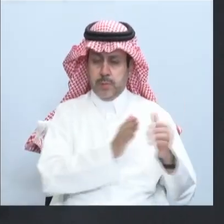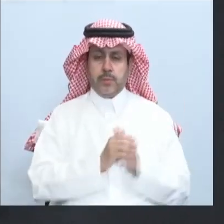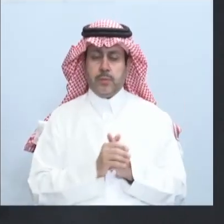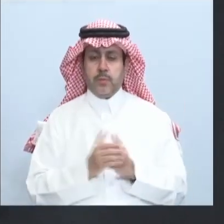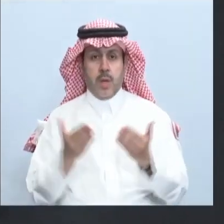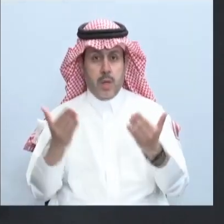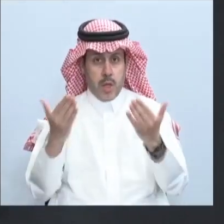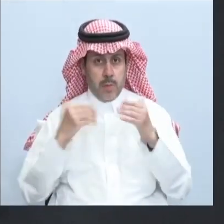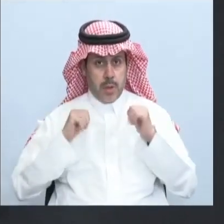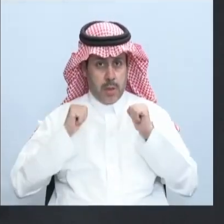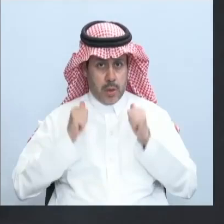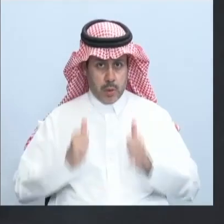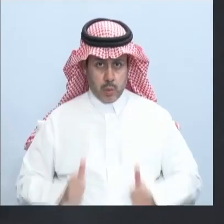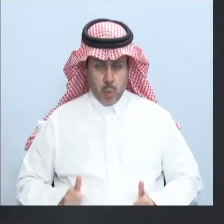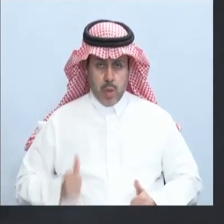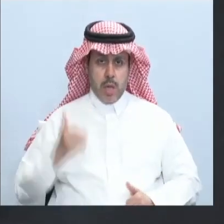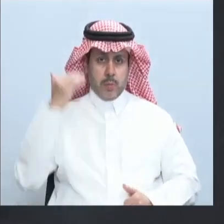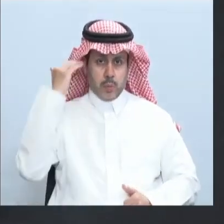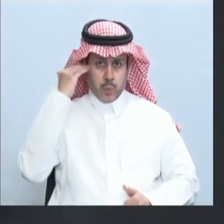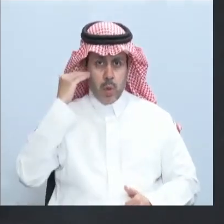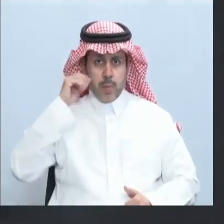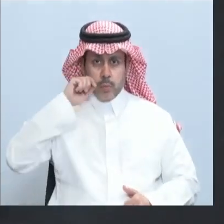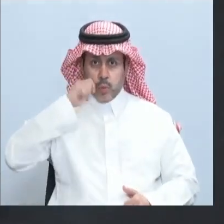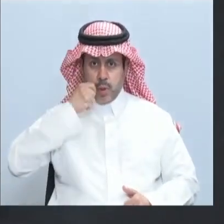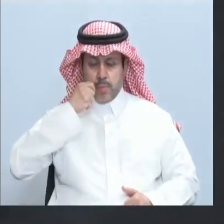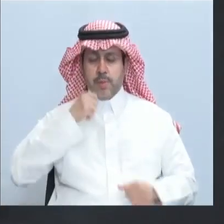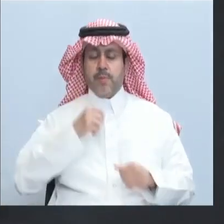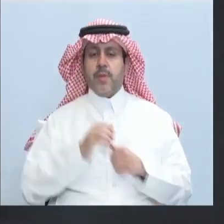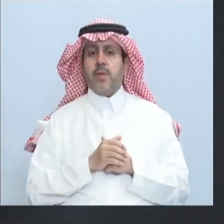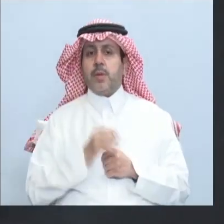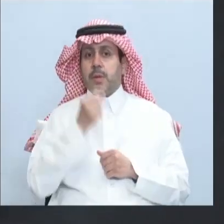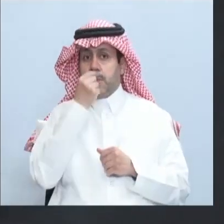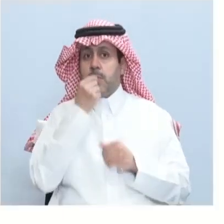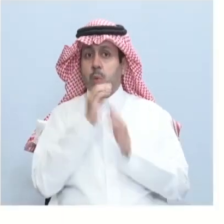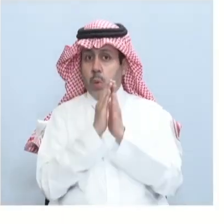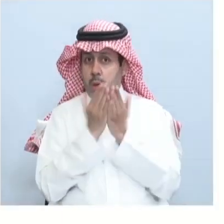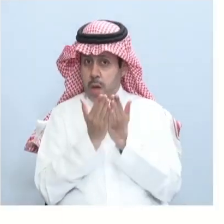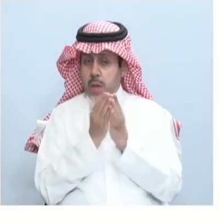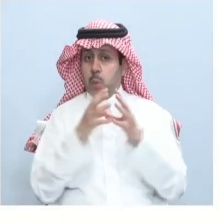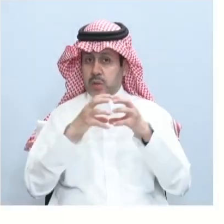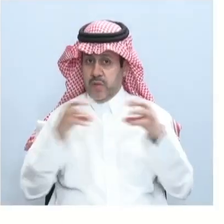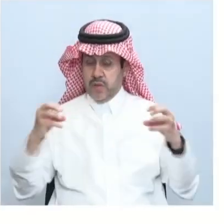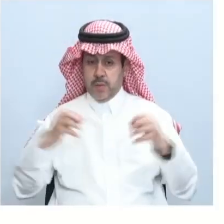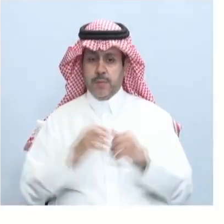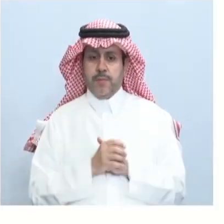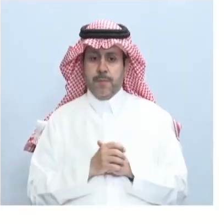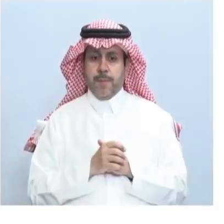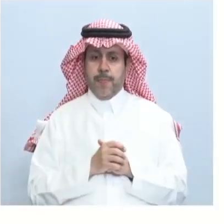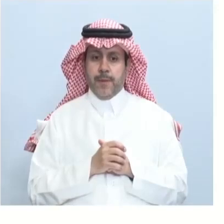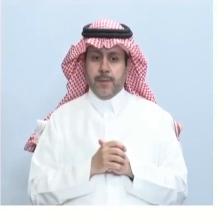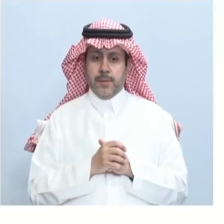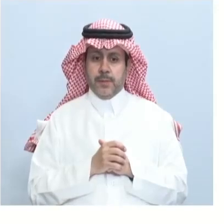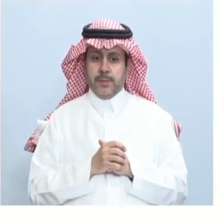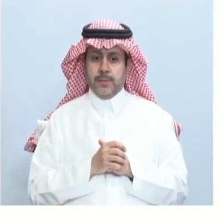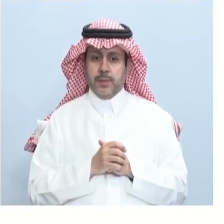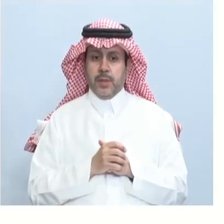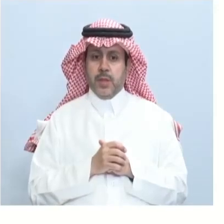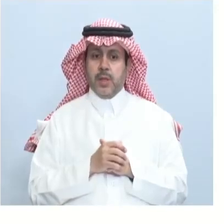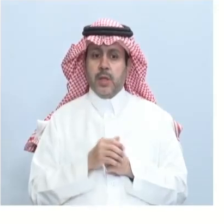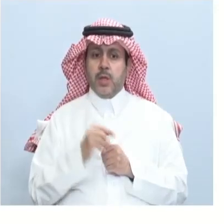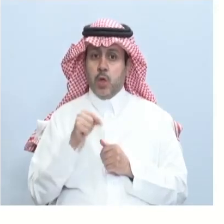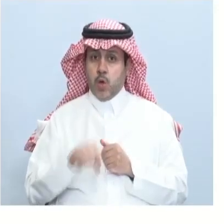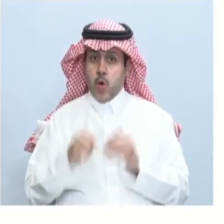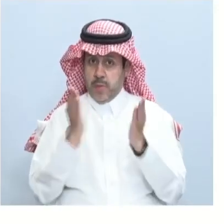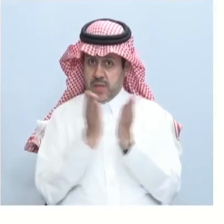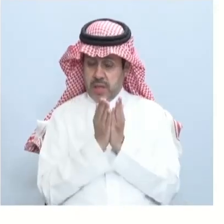حياكم الله ابنائي وبناتي الطلاب في ماده القران الكريم وتفسيره وبين يدينا درسنا في هذا اليوم